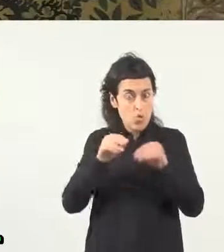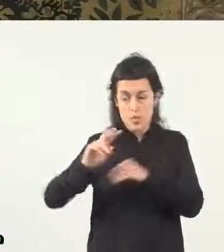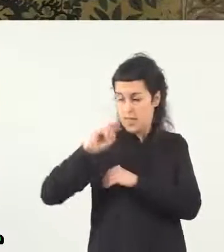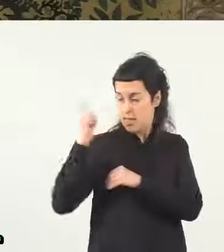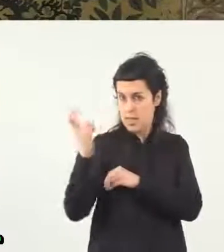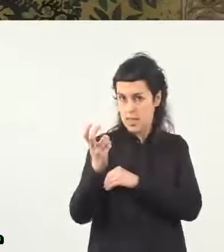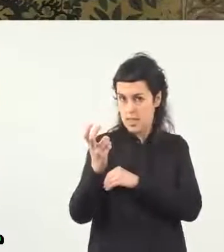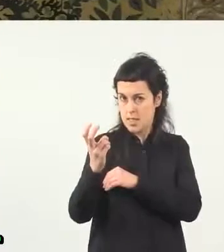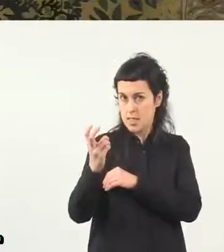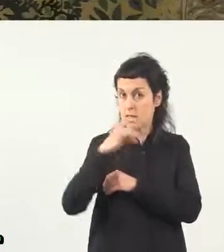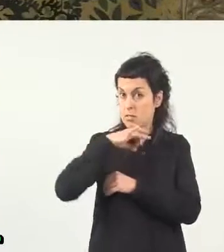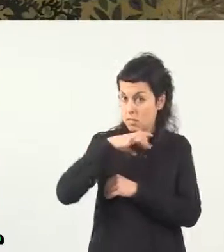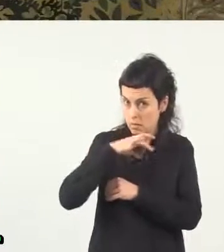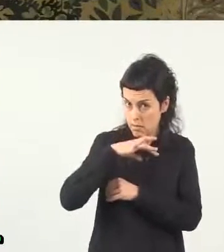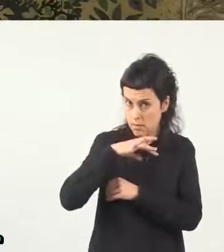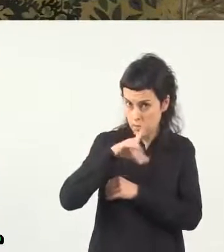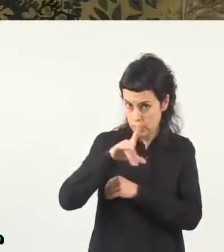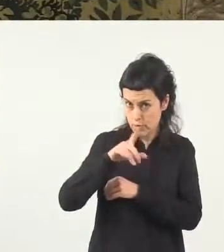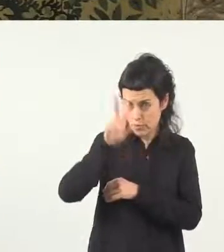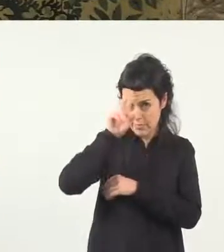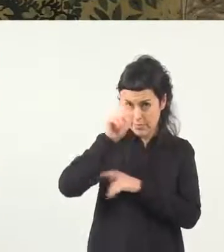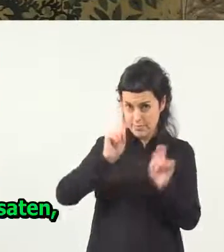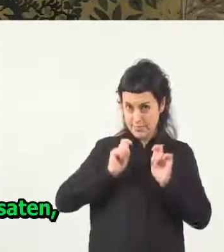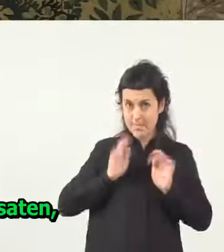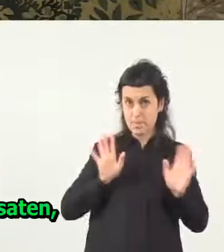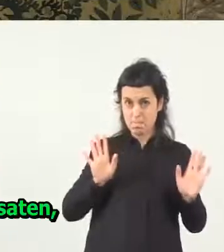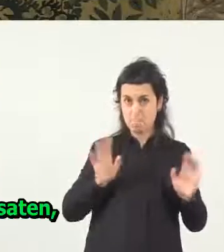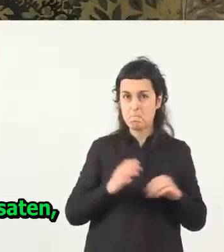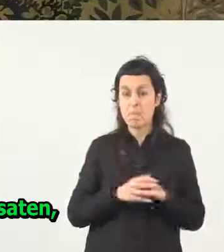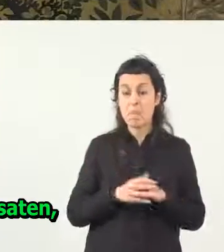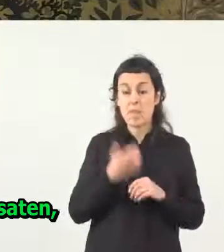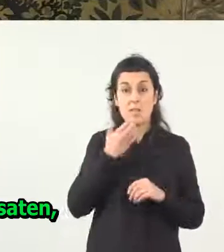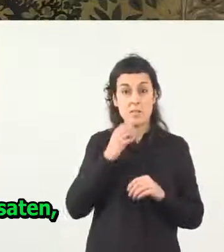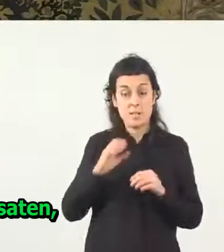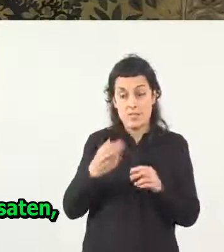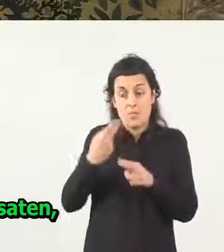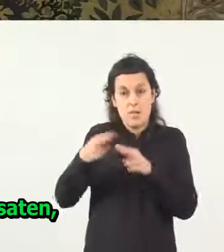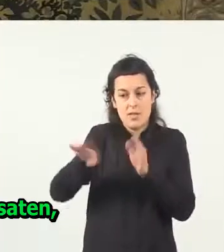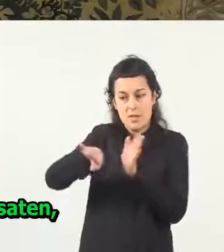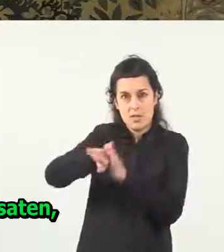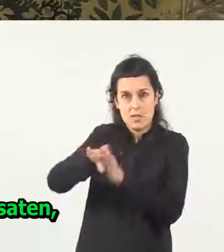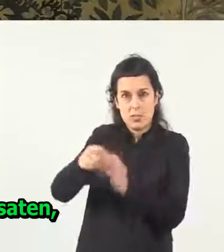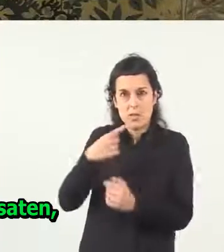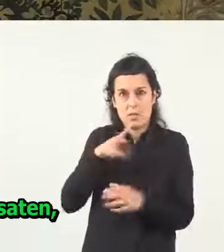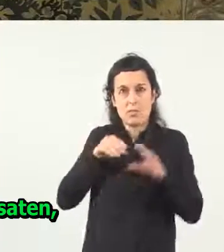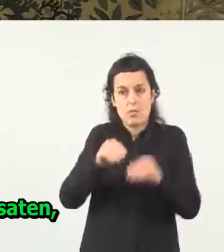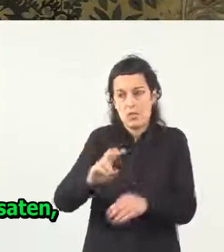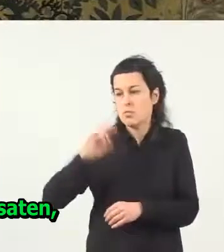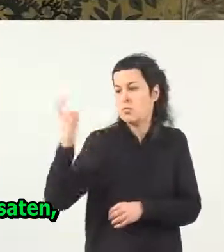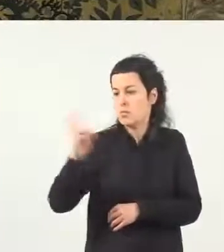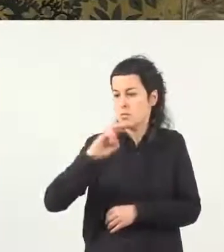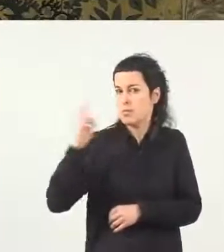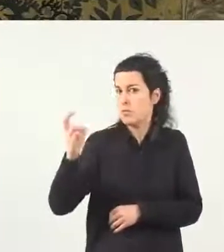Edozein politiko, pozik badago itzorrekin, keskatu behar zara. Osa, eskuma ere pozik badago anistasuna esaten, ba, orduan ez